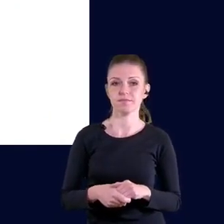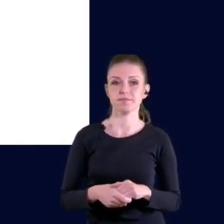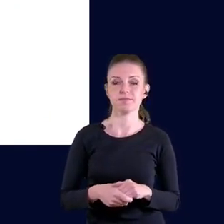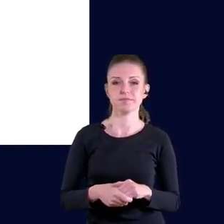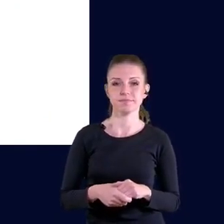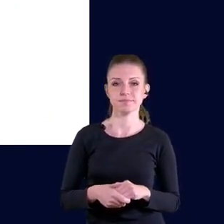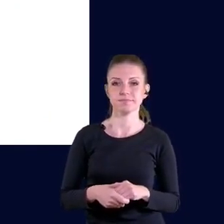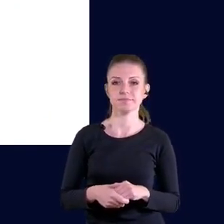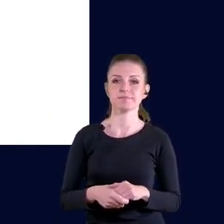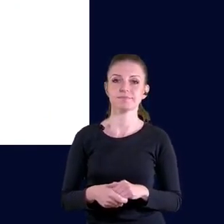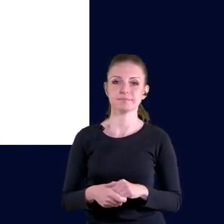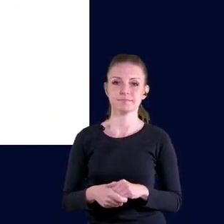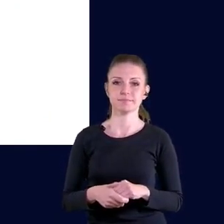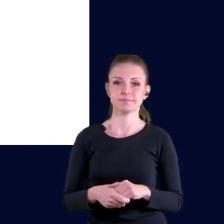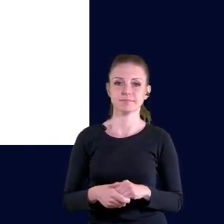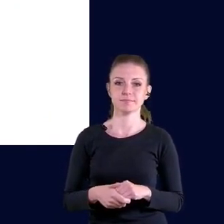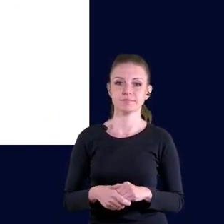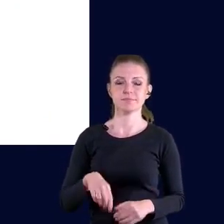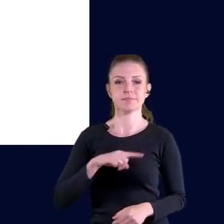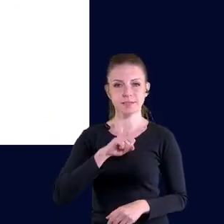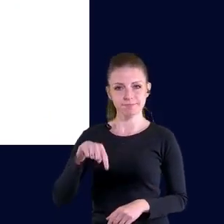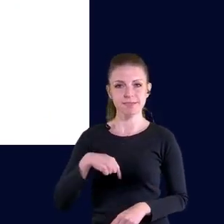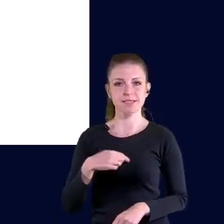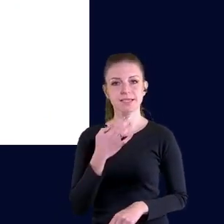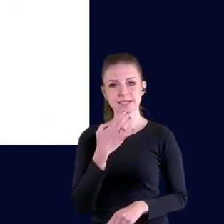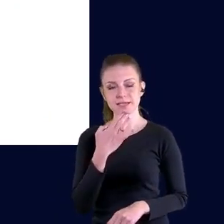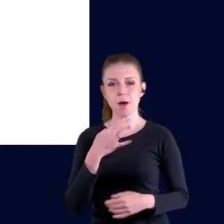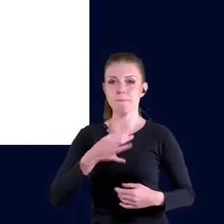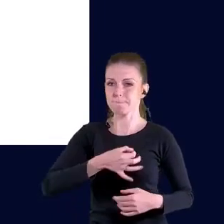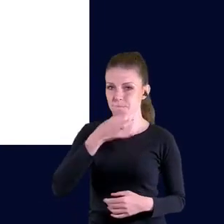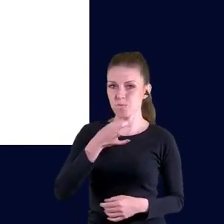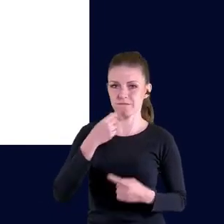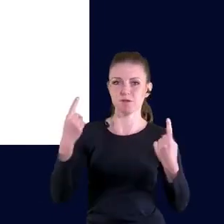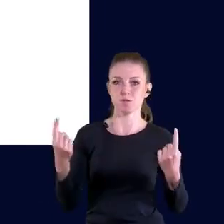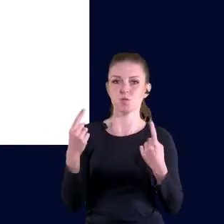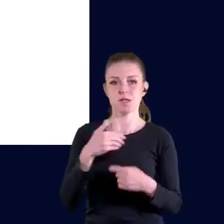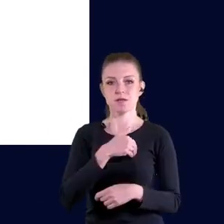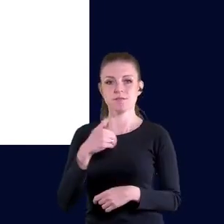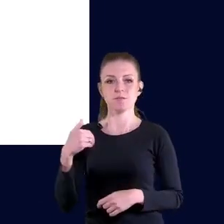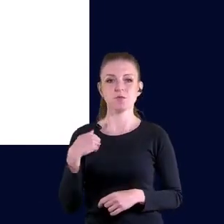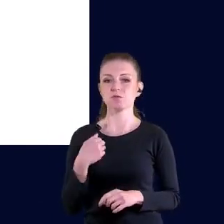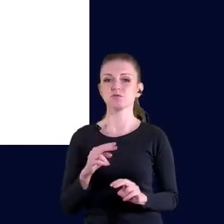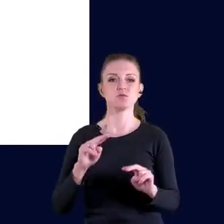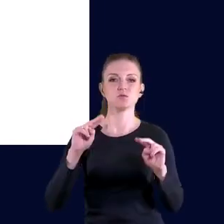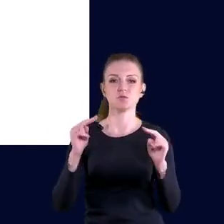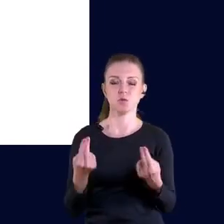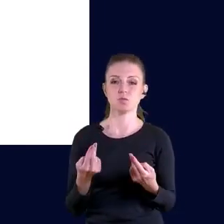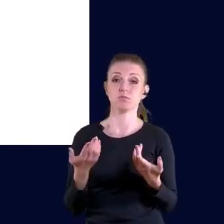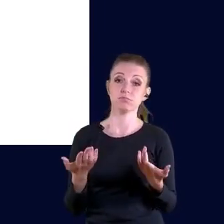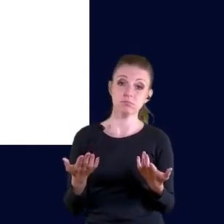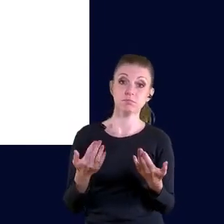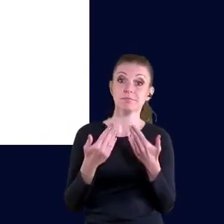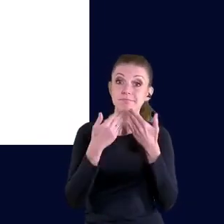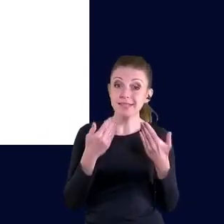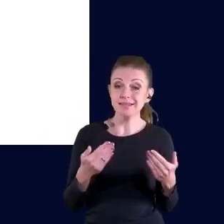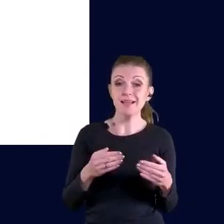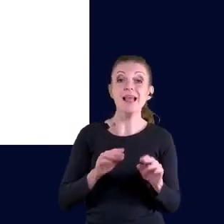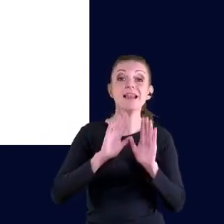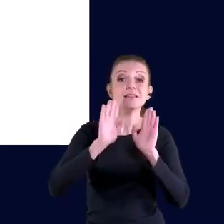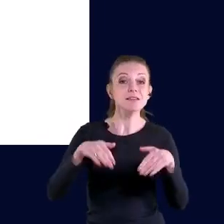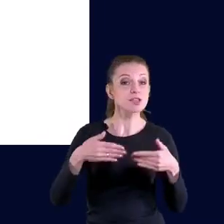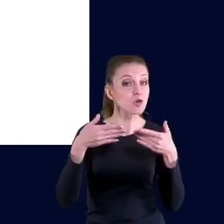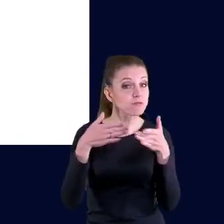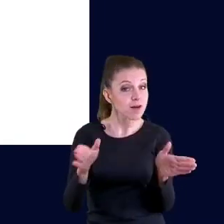upatruje My w Polsce i na świecie w treściach wytwarzanych na licencjach otwartych na